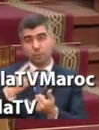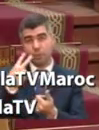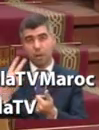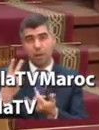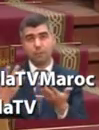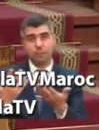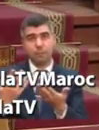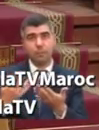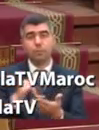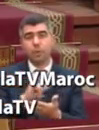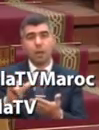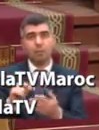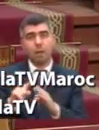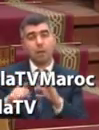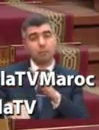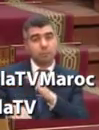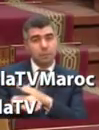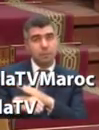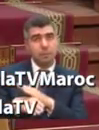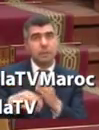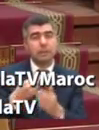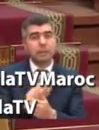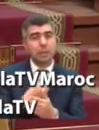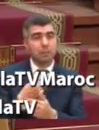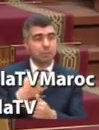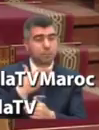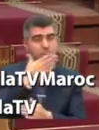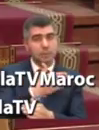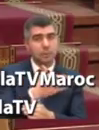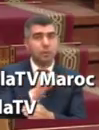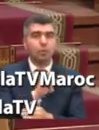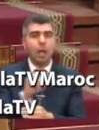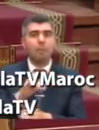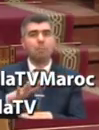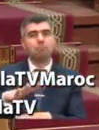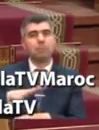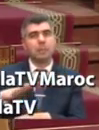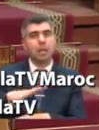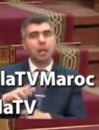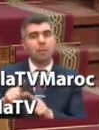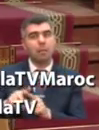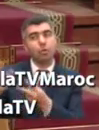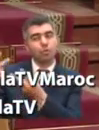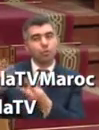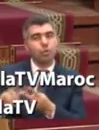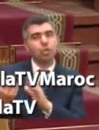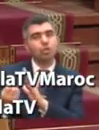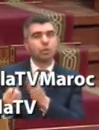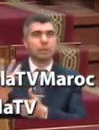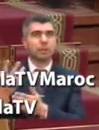هذا الطبيب خاصو يمشي لسبب ما، ما تسمح له يمشي للمدينه الا وصبتي اللي غادي يجي